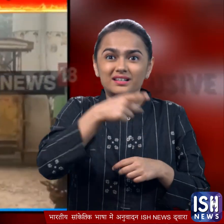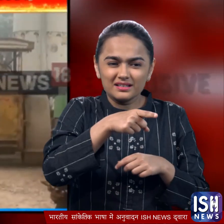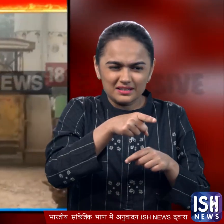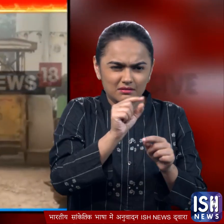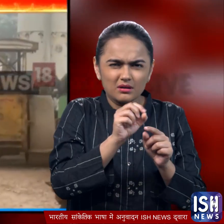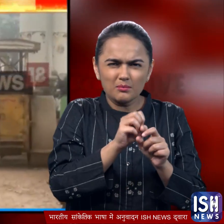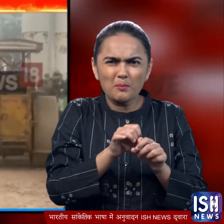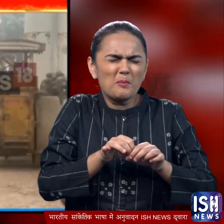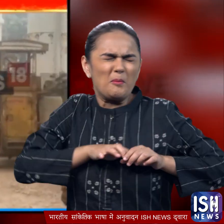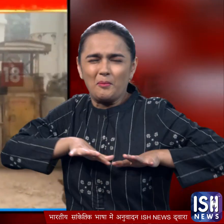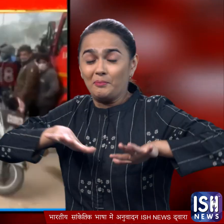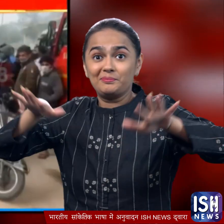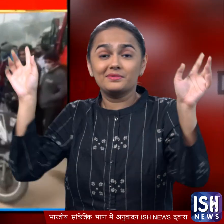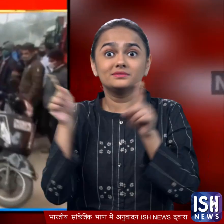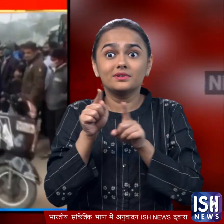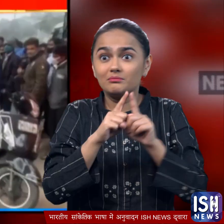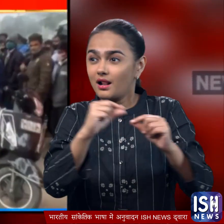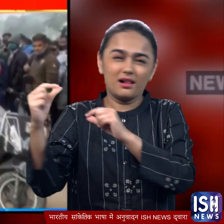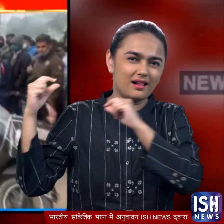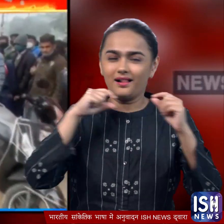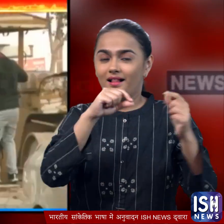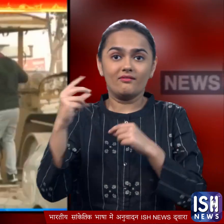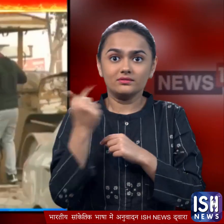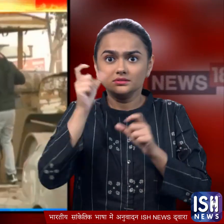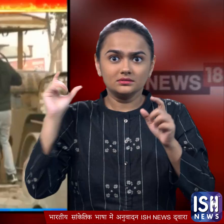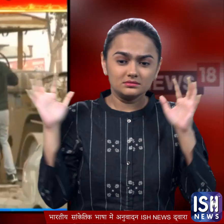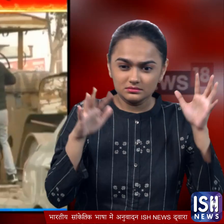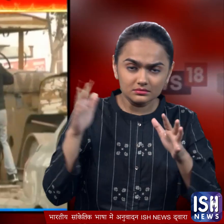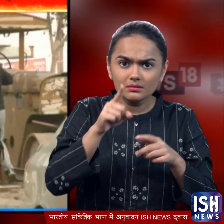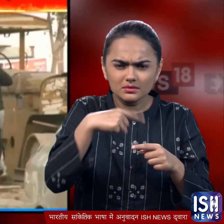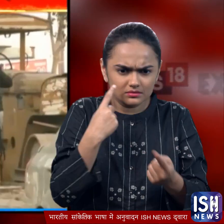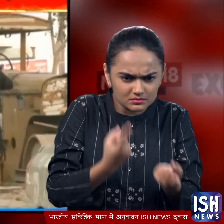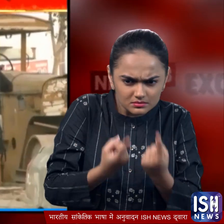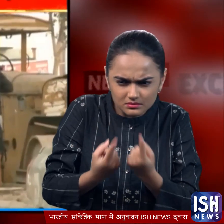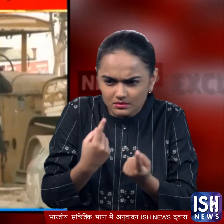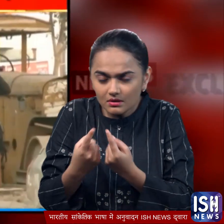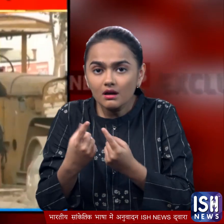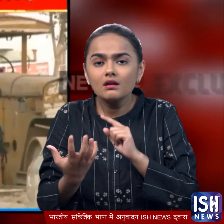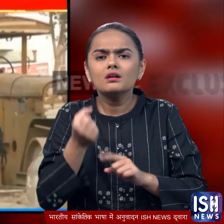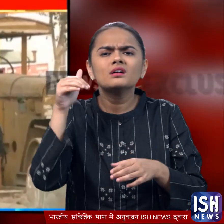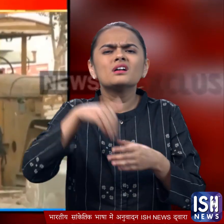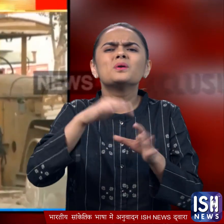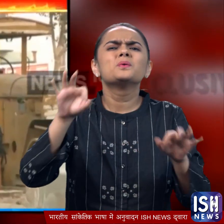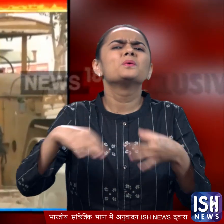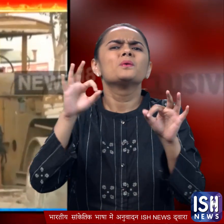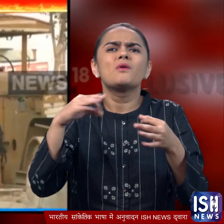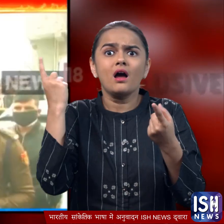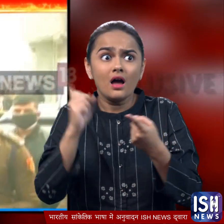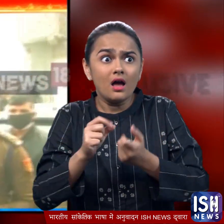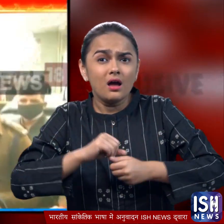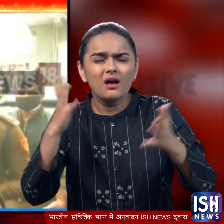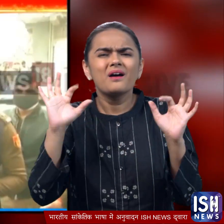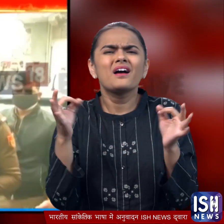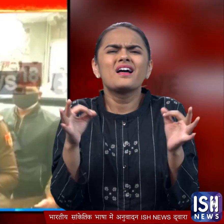ये खबर पूरे इलाके में आग की तरह फैल गई। आसपास के कई लोग वहां जुट गए। इस बीच जांच में पता चला कि उन बैग में ऐसा कुछ नहीं था जिससे नुकसान हो